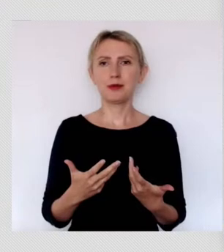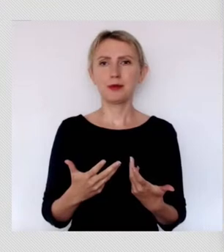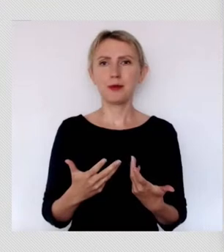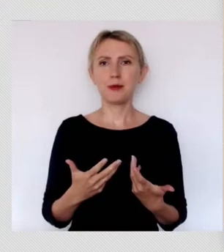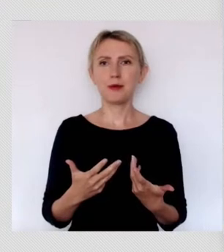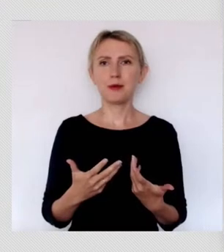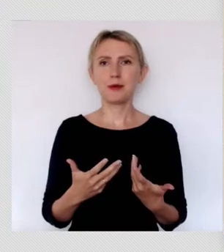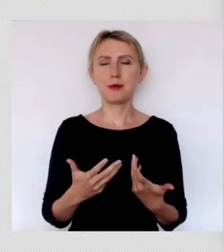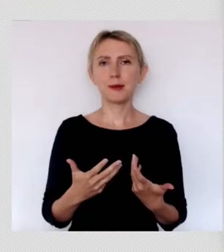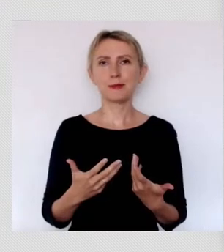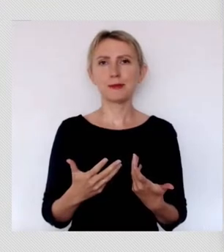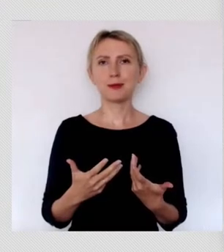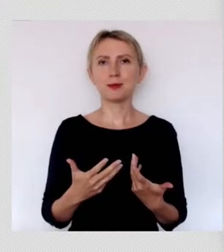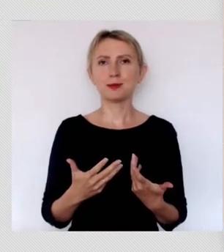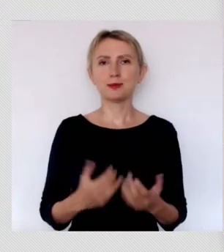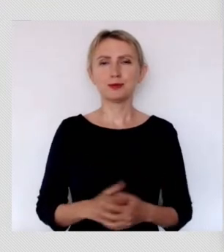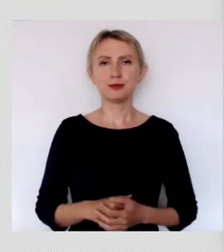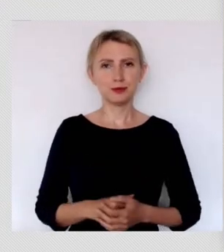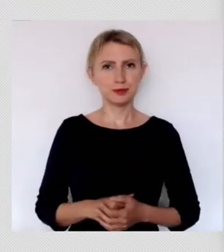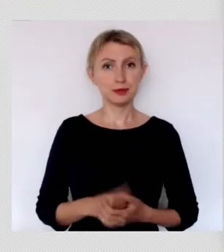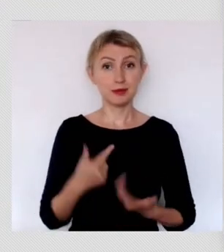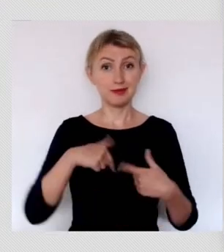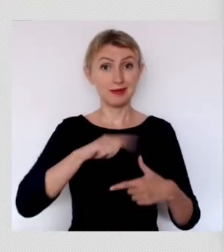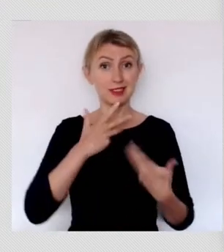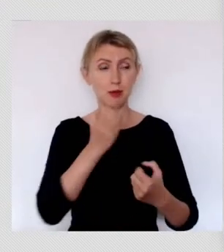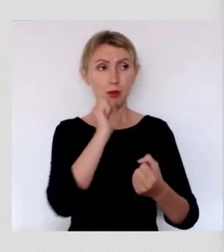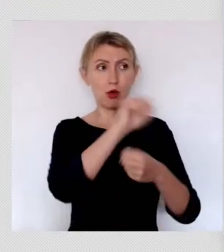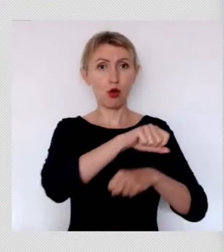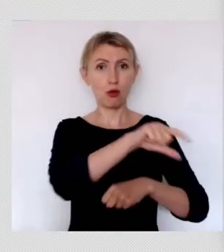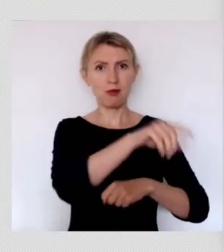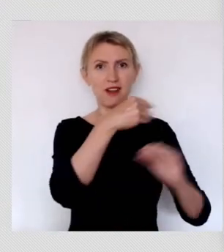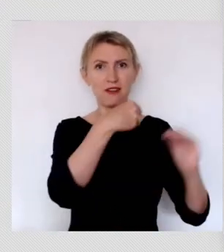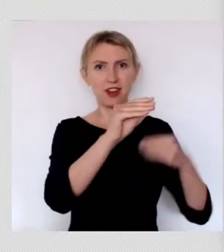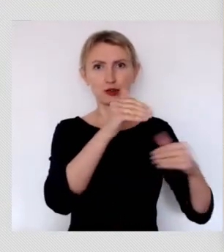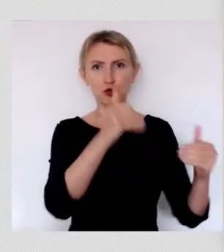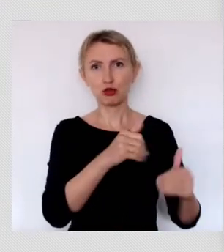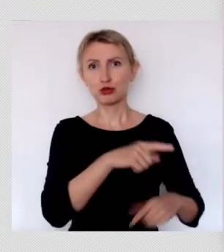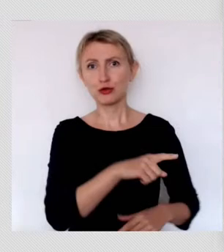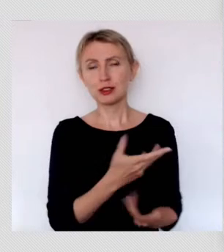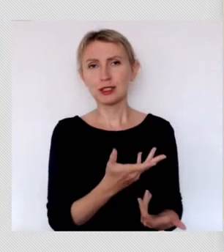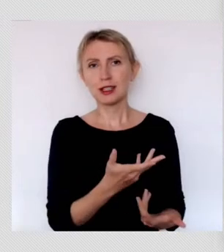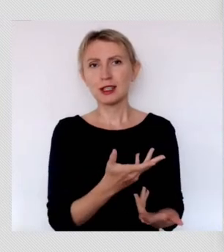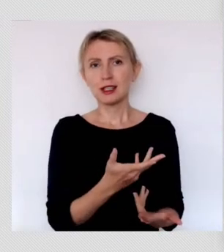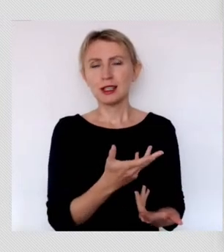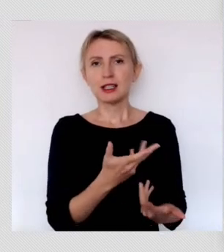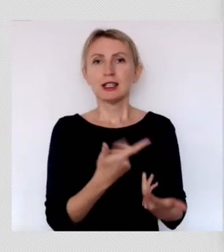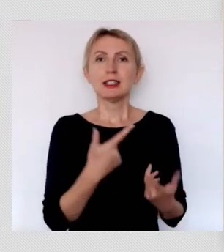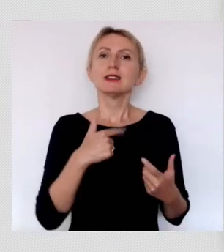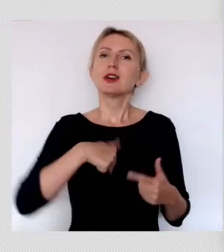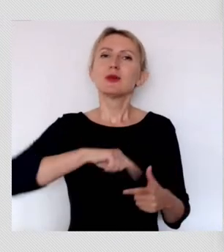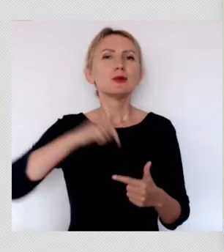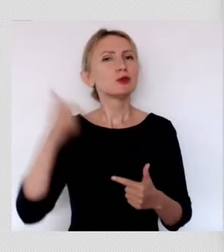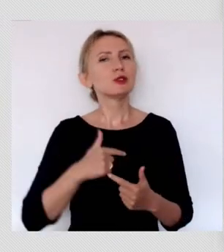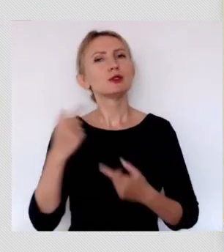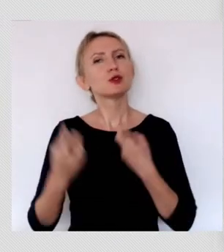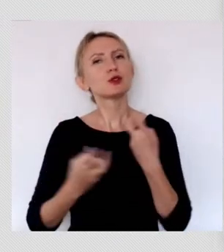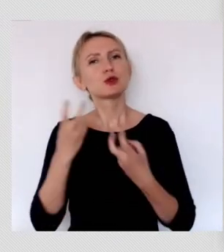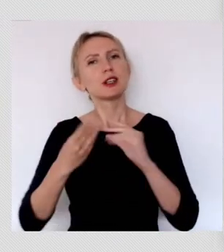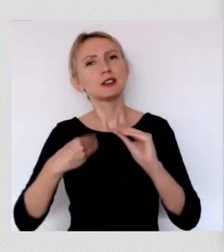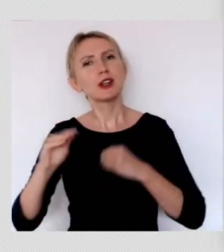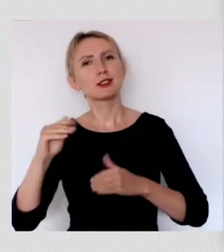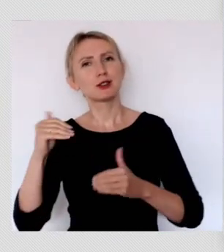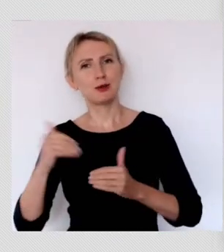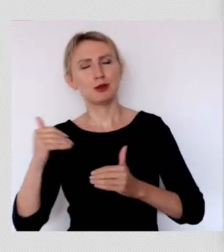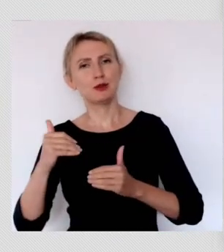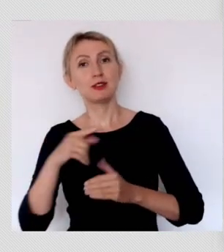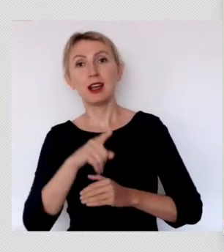pokonać kogoś, kto dysponuje większymi zasobami, zacząć samemu szukać większych zasobów, ale nie tam,